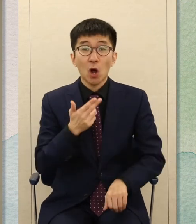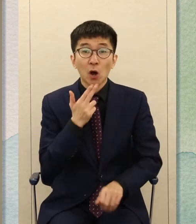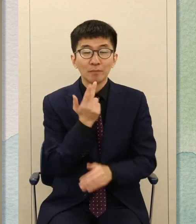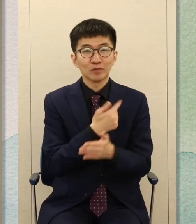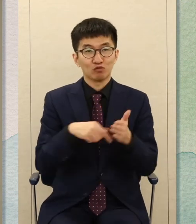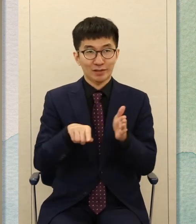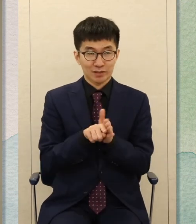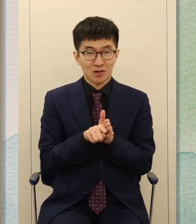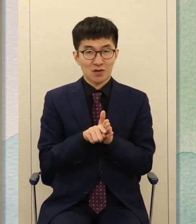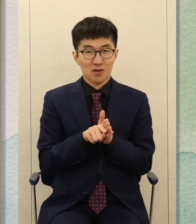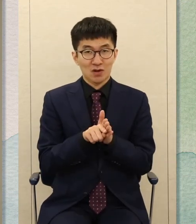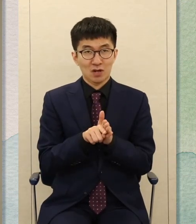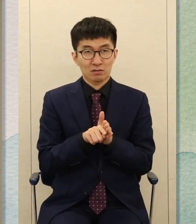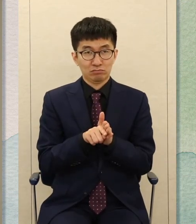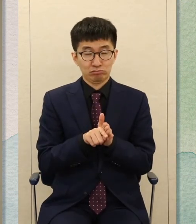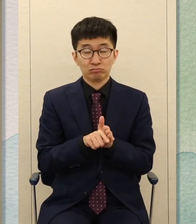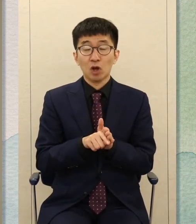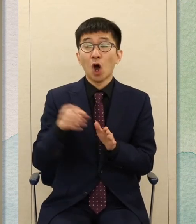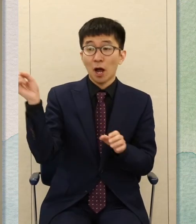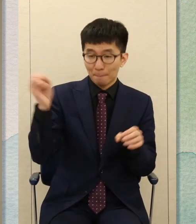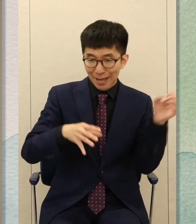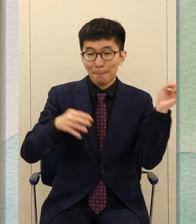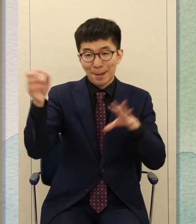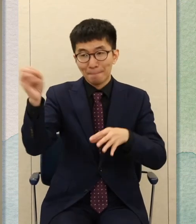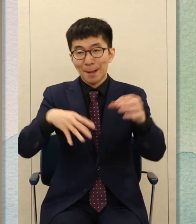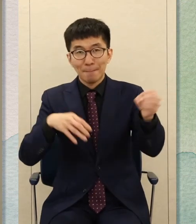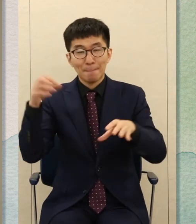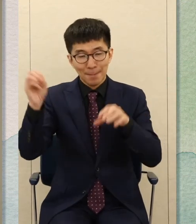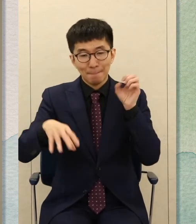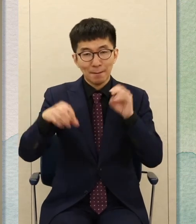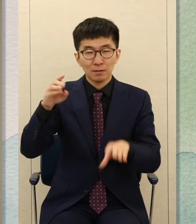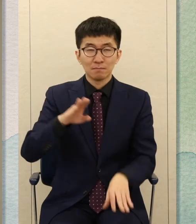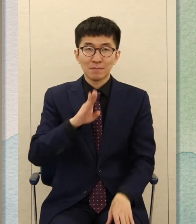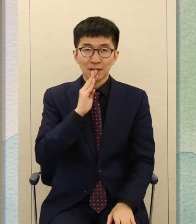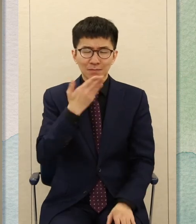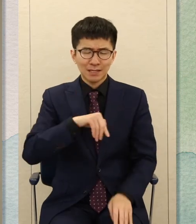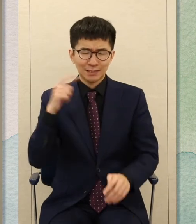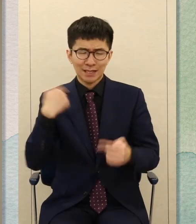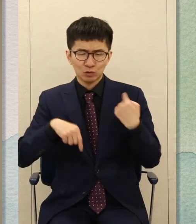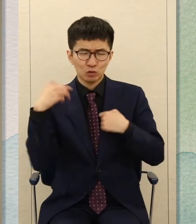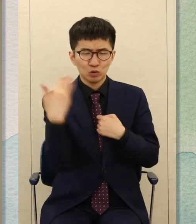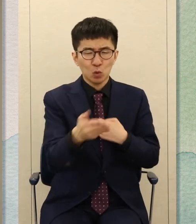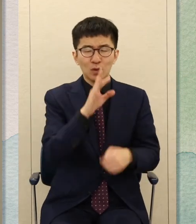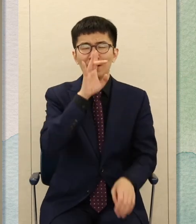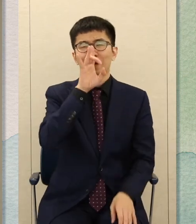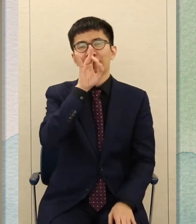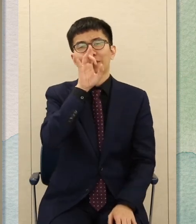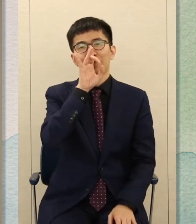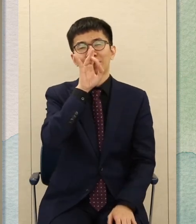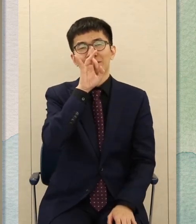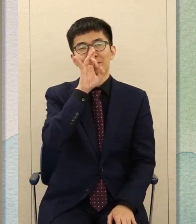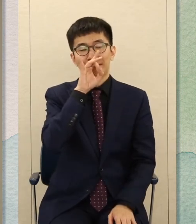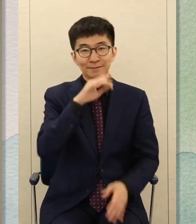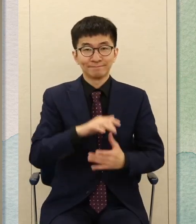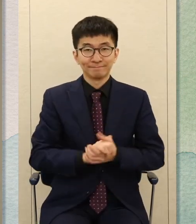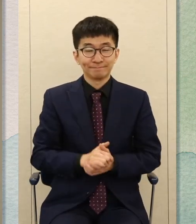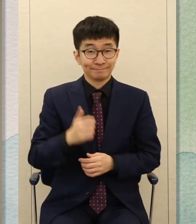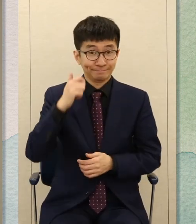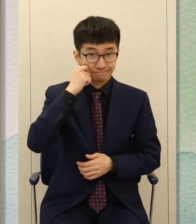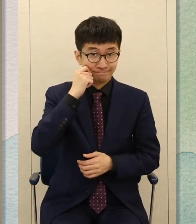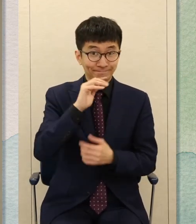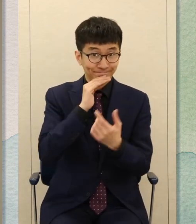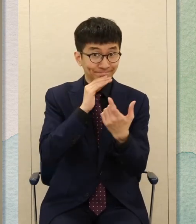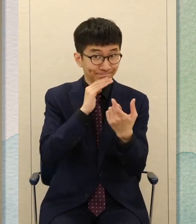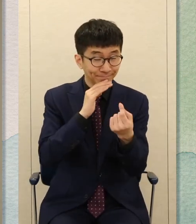그래서 뭐든지 얘기해도 좋은데 타인의 존엄이 토론의 한계가 되는 예, 그런 모임이